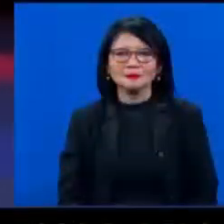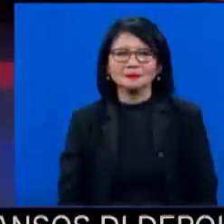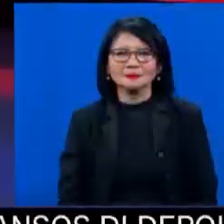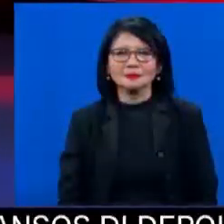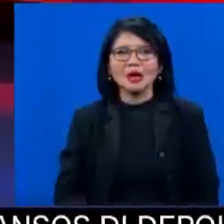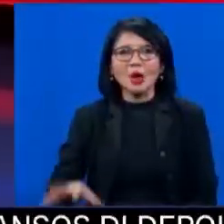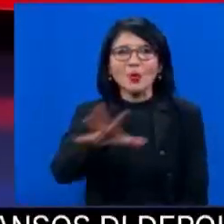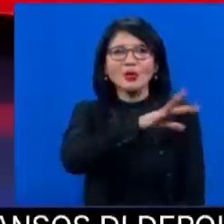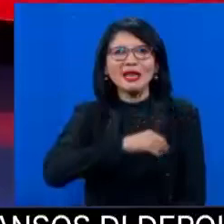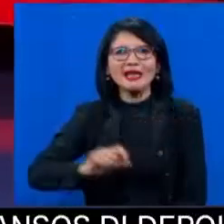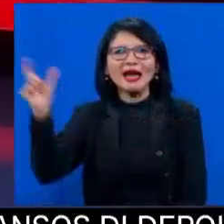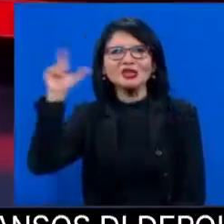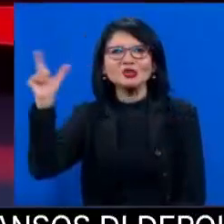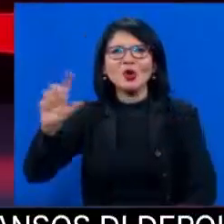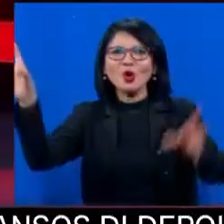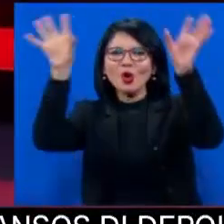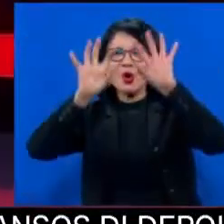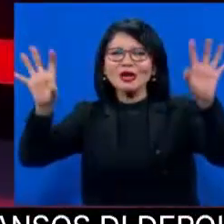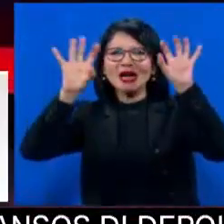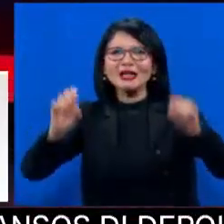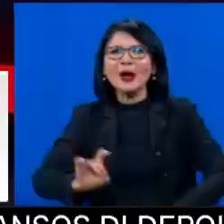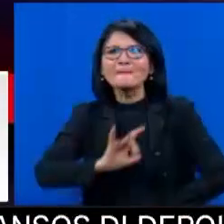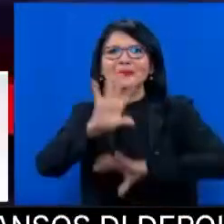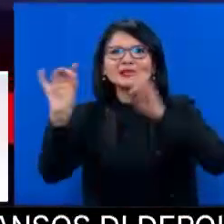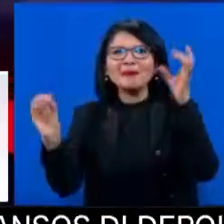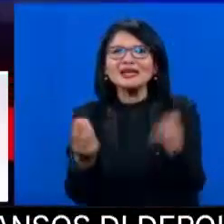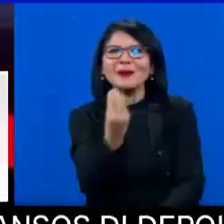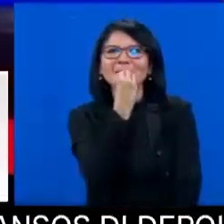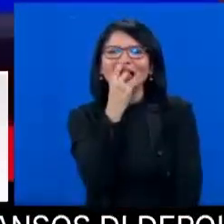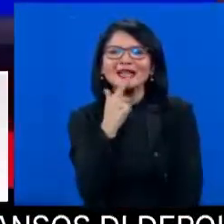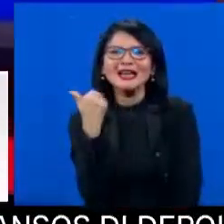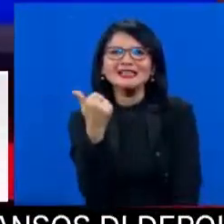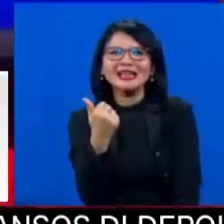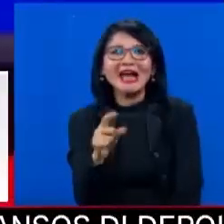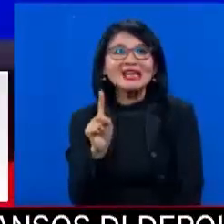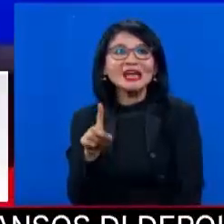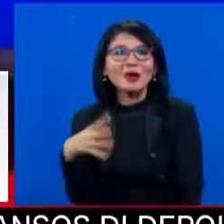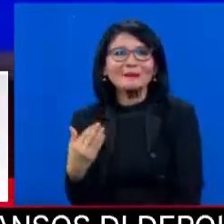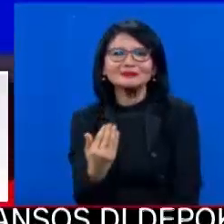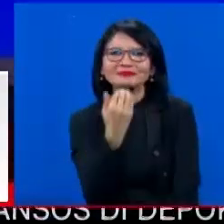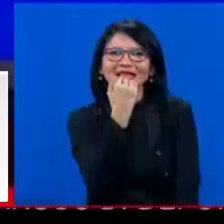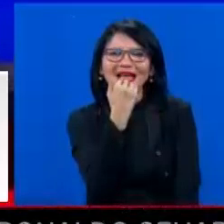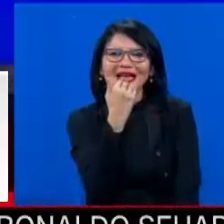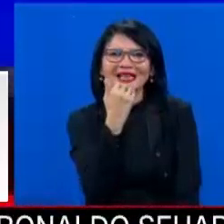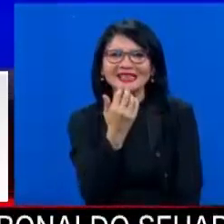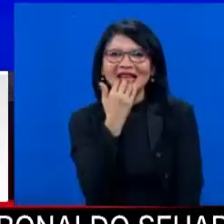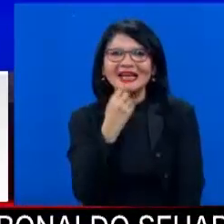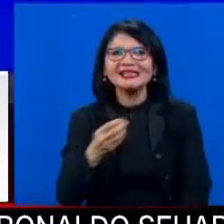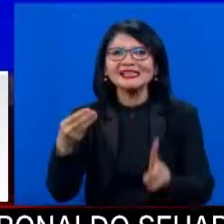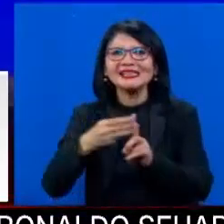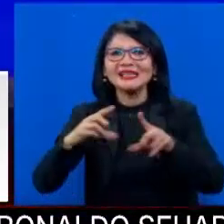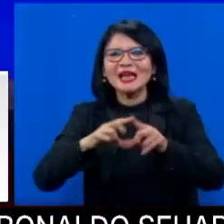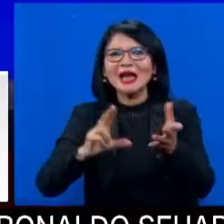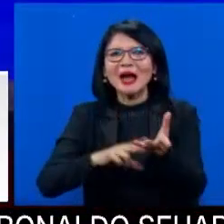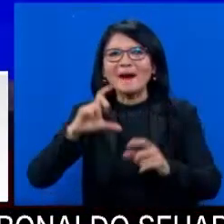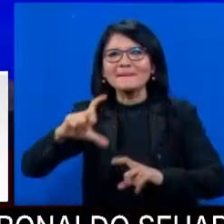Wilayah Solo Raya di Jawa Tengah kaya akan beragam sajian kuliner yang lezat. Satu di antaranya adalah sego atau nasi bancakan. Selain